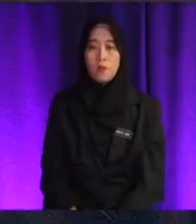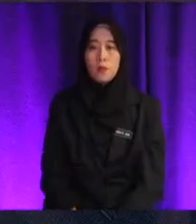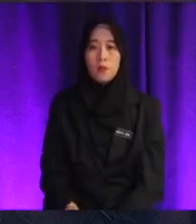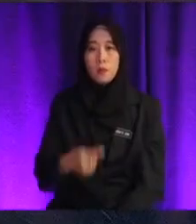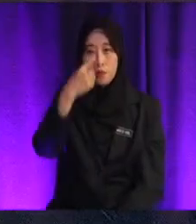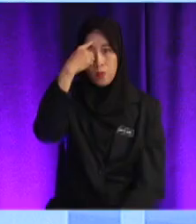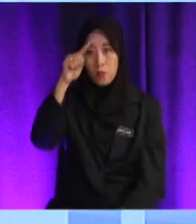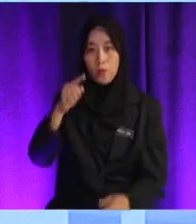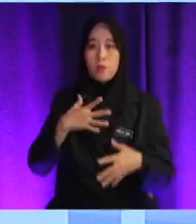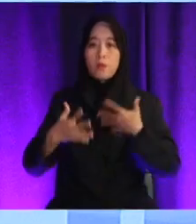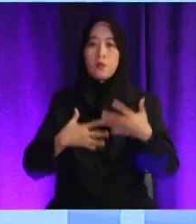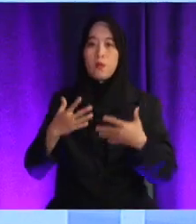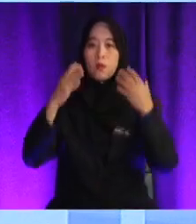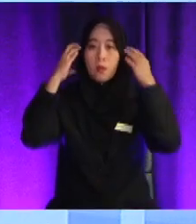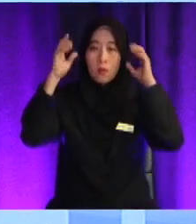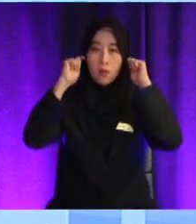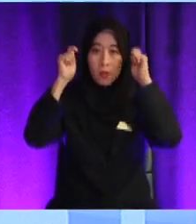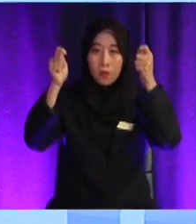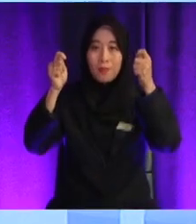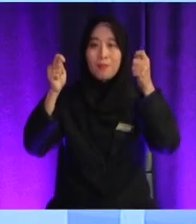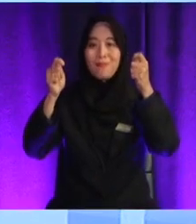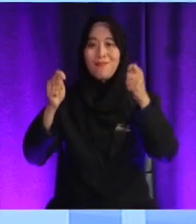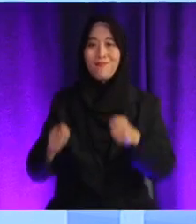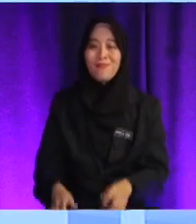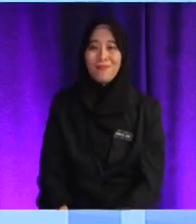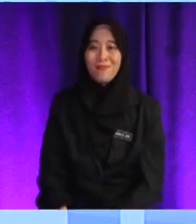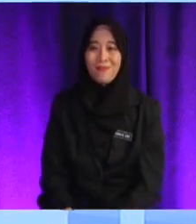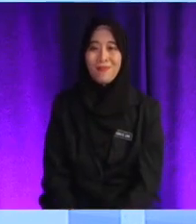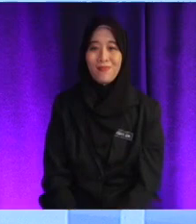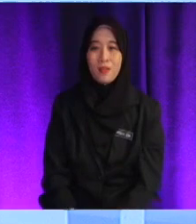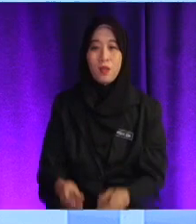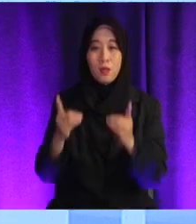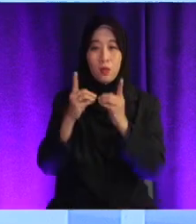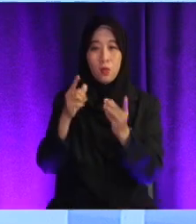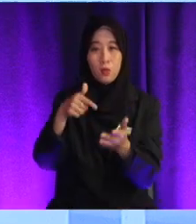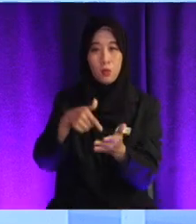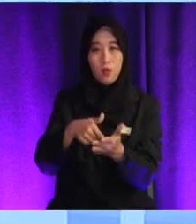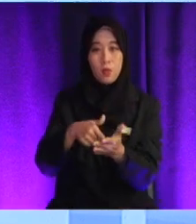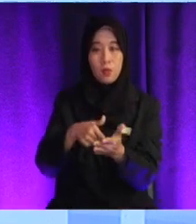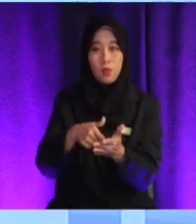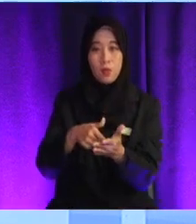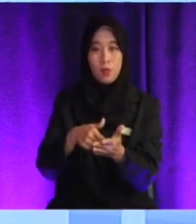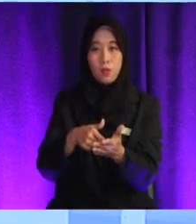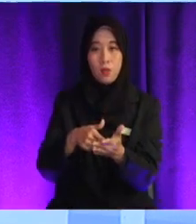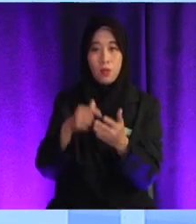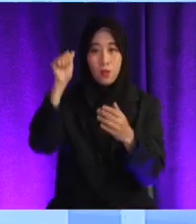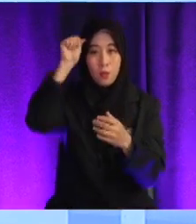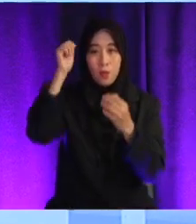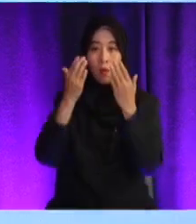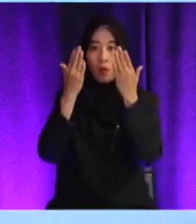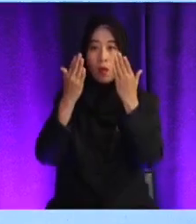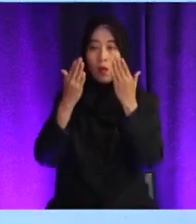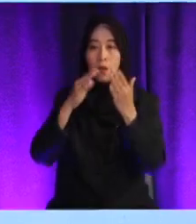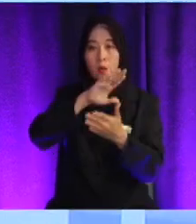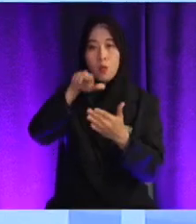isyarat kita, iaitu Cikgu Zahratul Azma. Baik, kita akan jumpa lagi kepada anda semua. Saya doakan anda akan maju